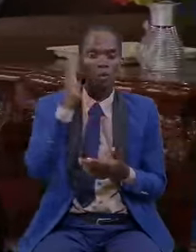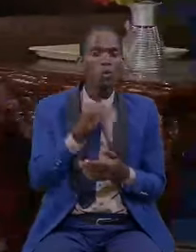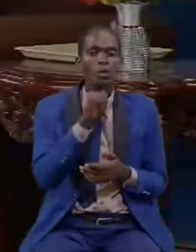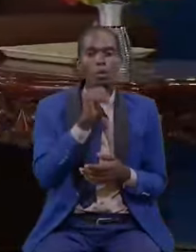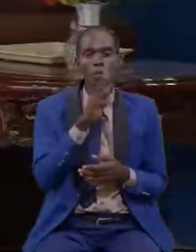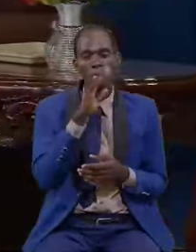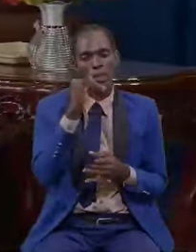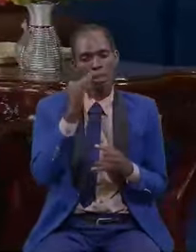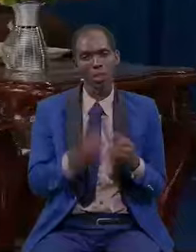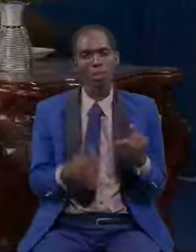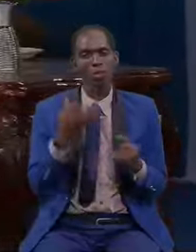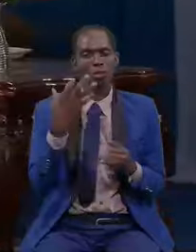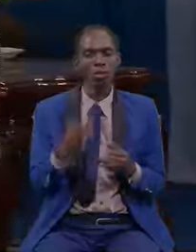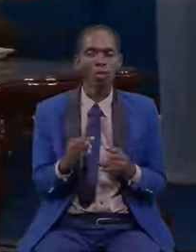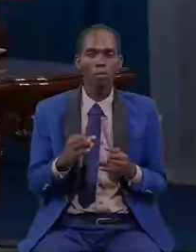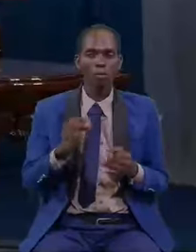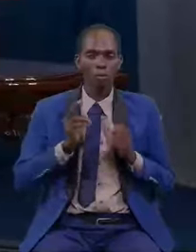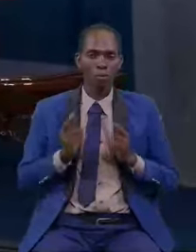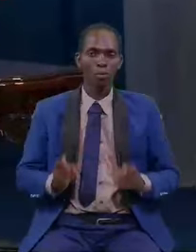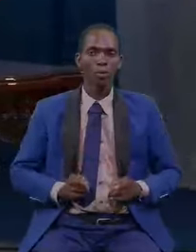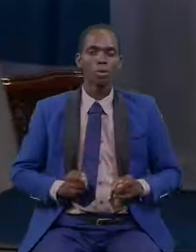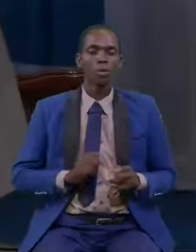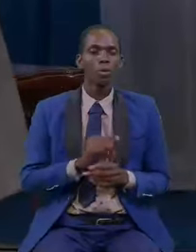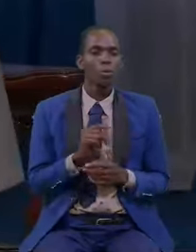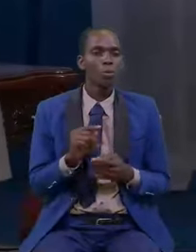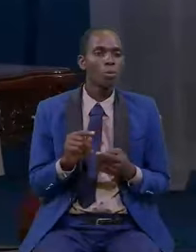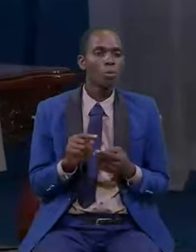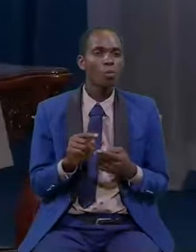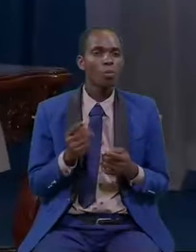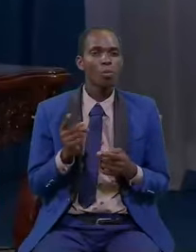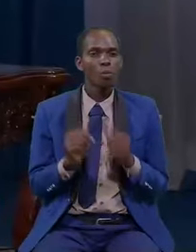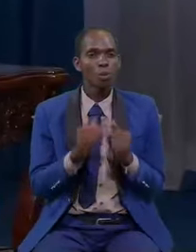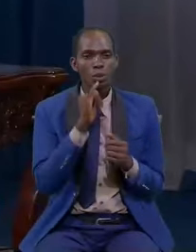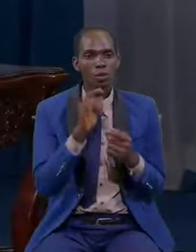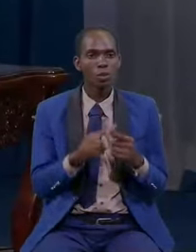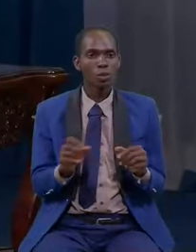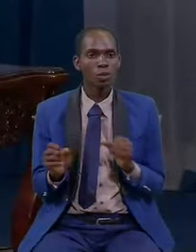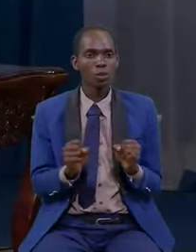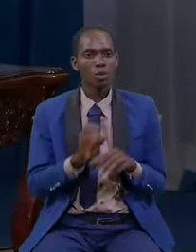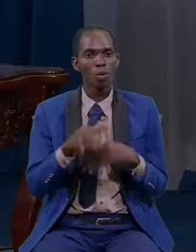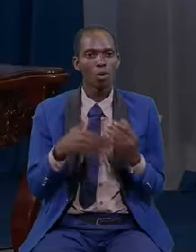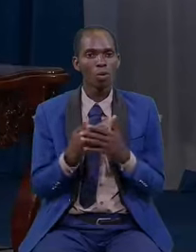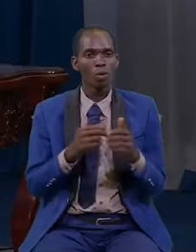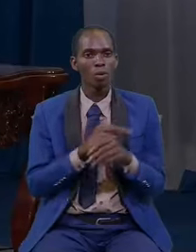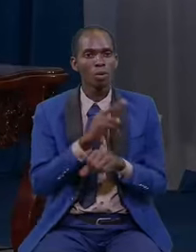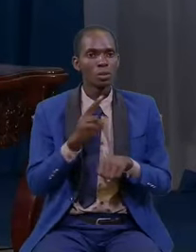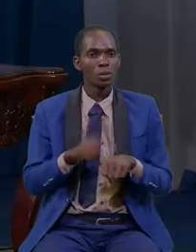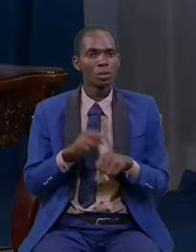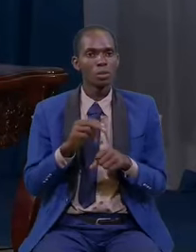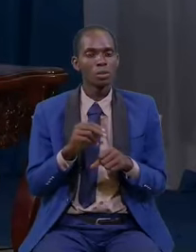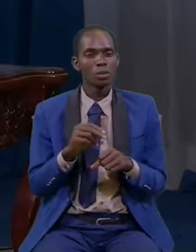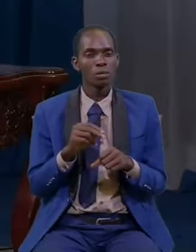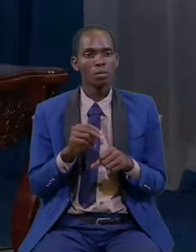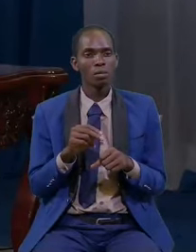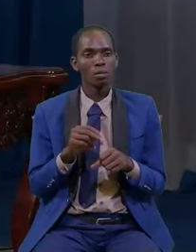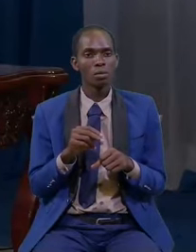l'histoire de l'homme. Lorsqu'il commencera à ébranler toutes les nations, il dit que les trésors de toutes les